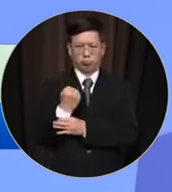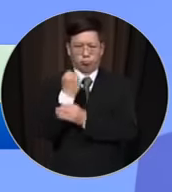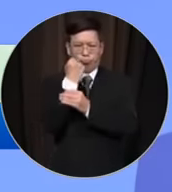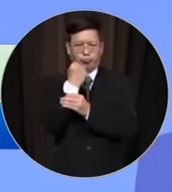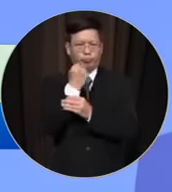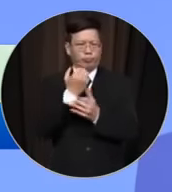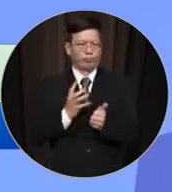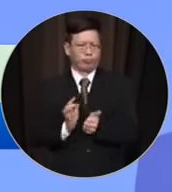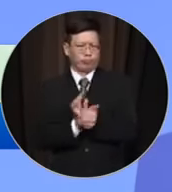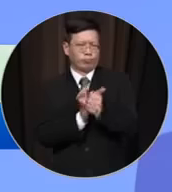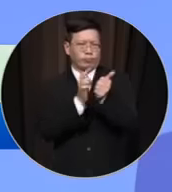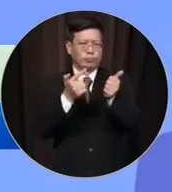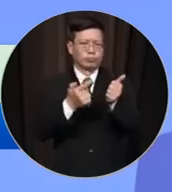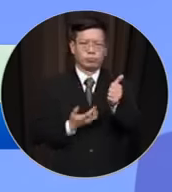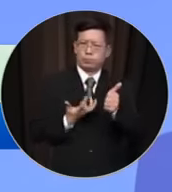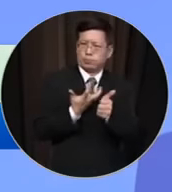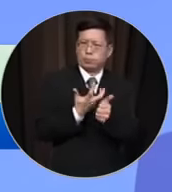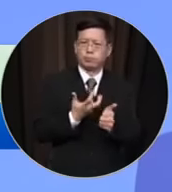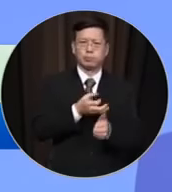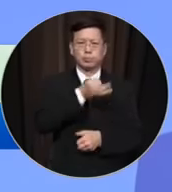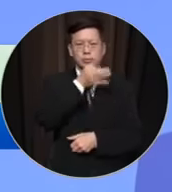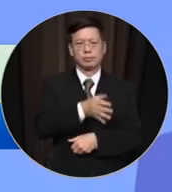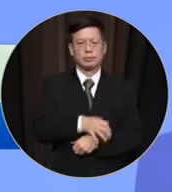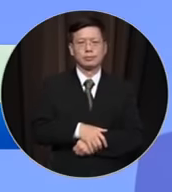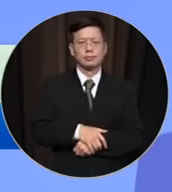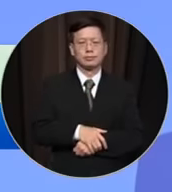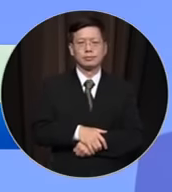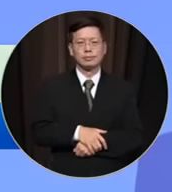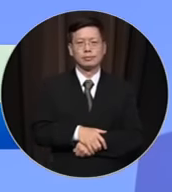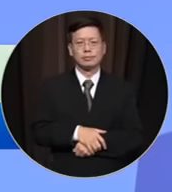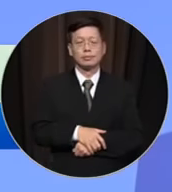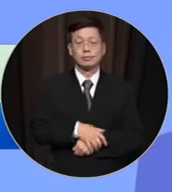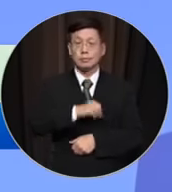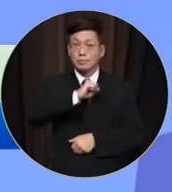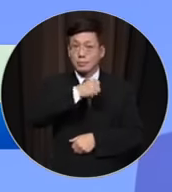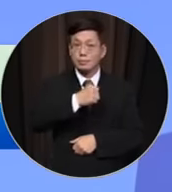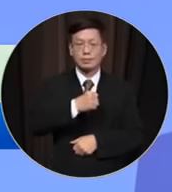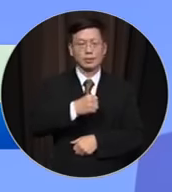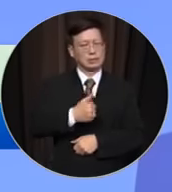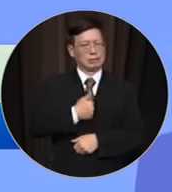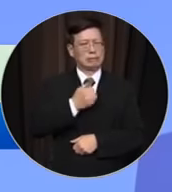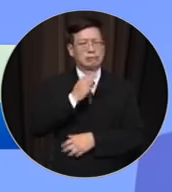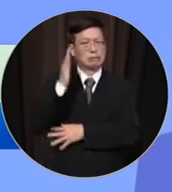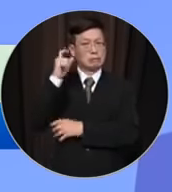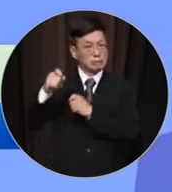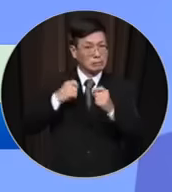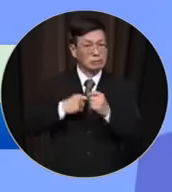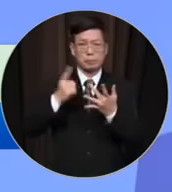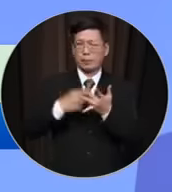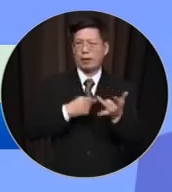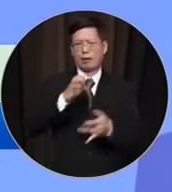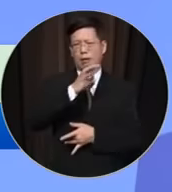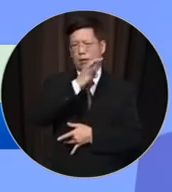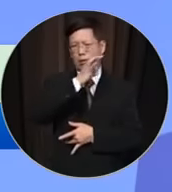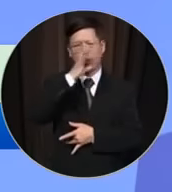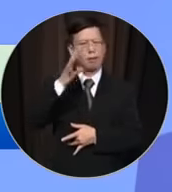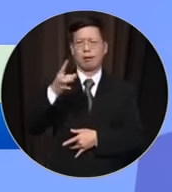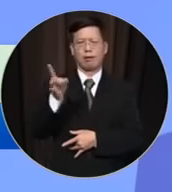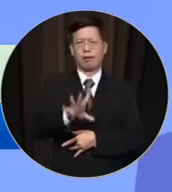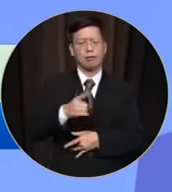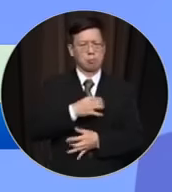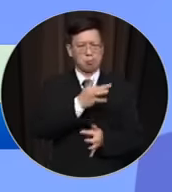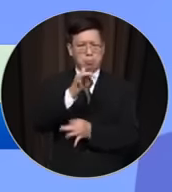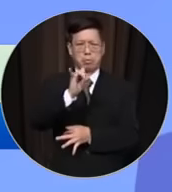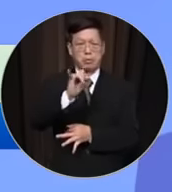整个的扶植，政府的作为。所以台湾不缺政策，我再次的重